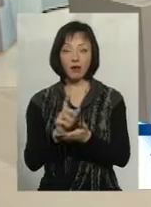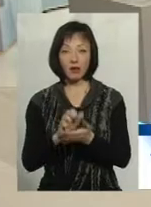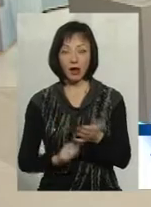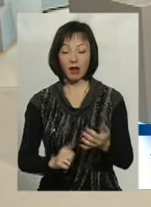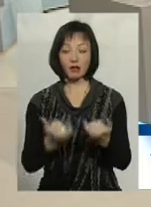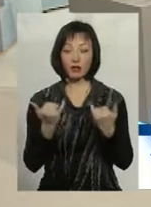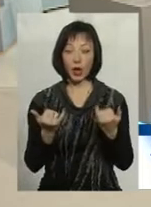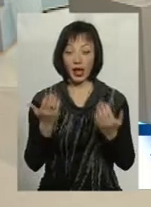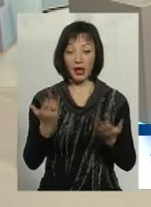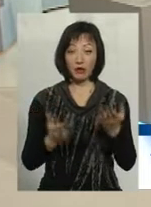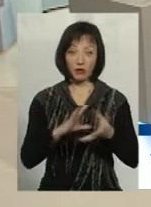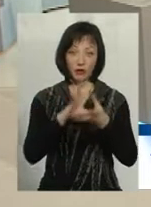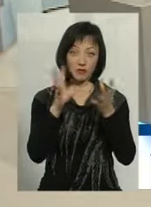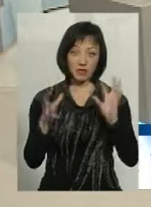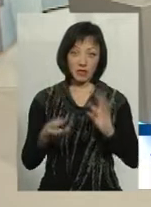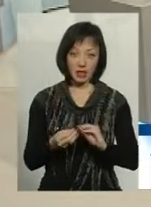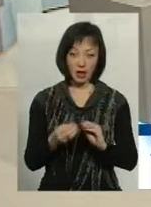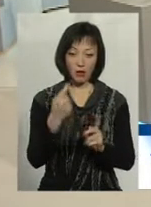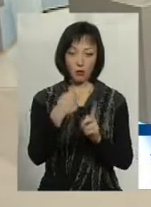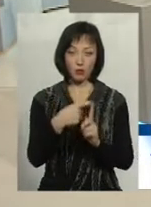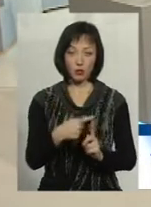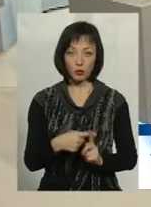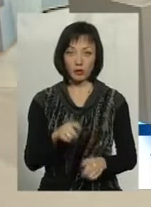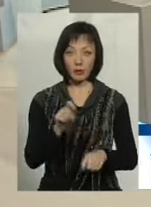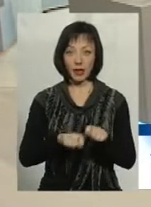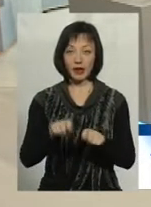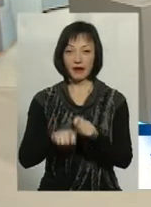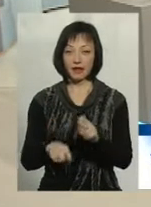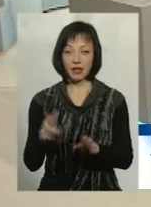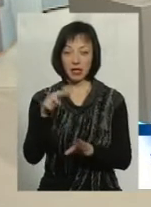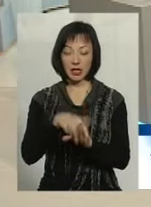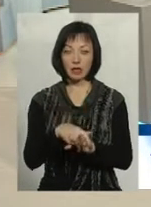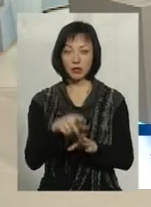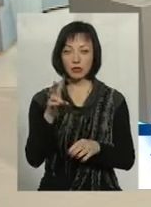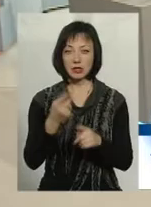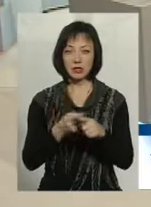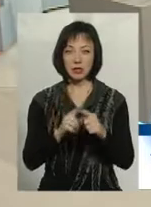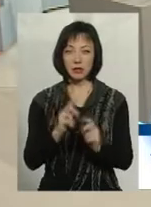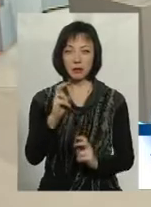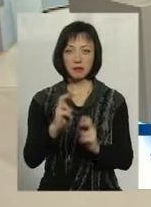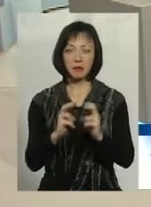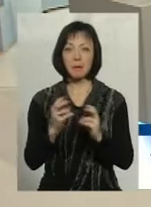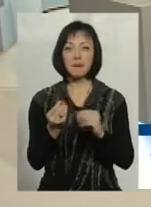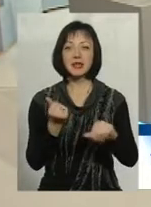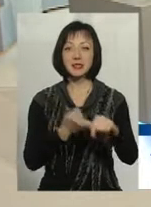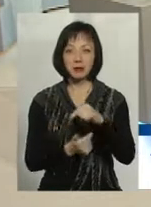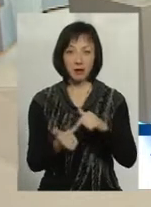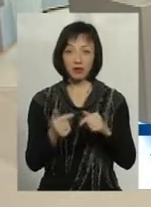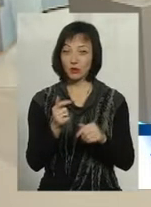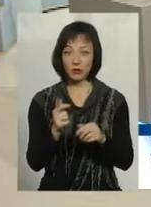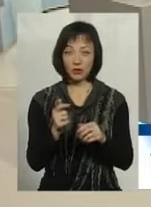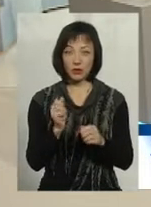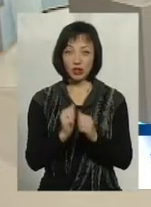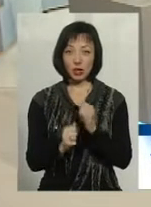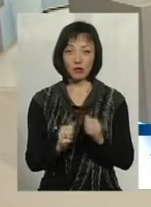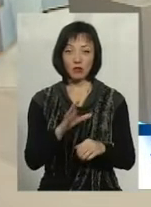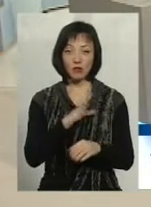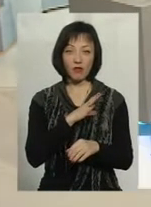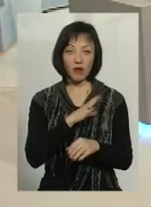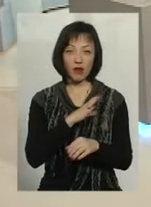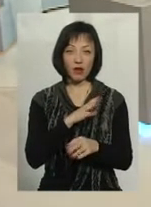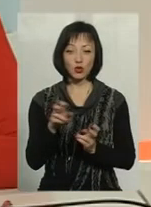зразу перевірки такі переходять, де приймаються найжорстокіші, припустимо, сьогодні міри. Є домовленість про те, що якимсь